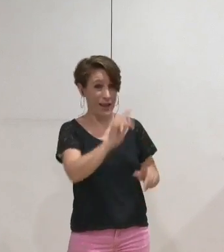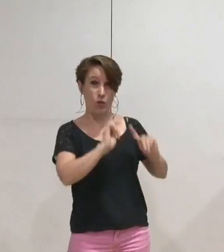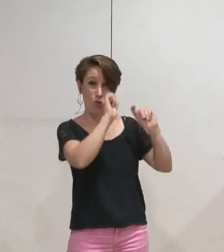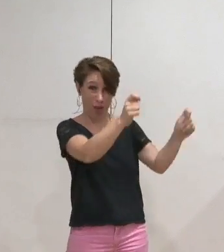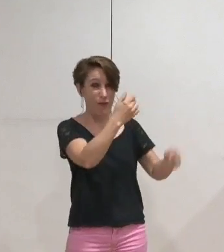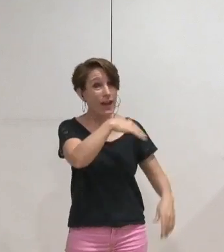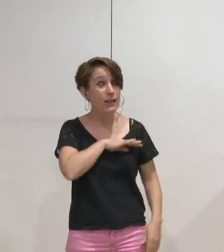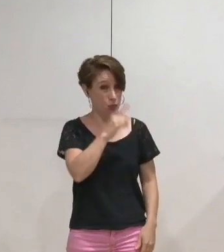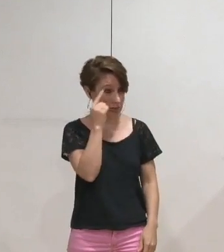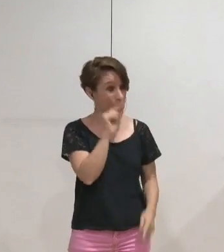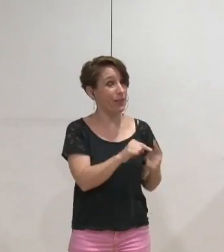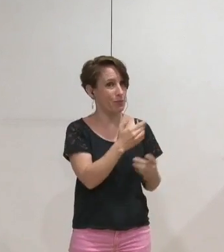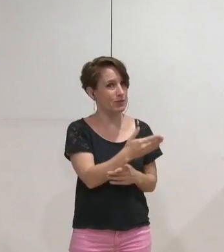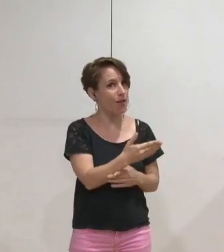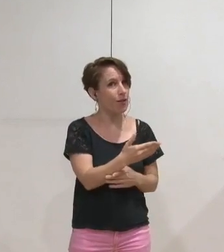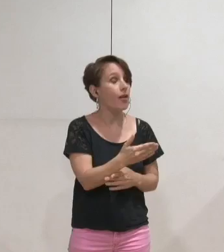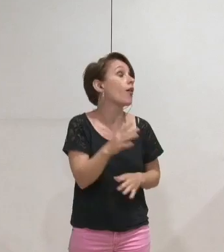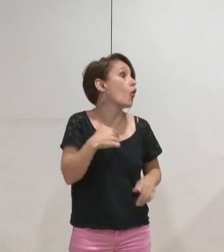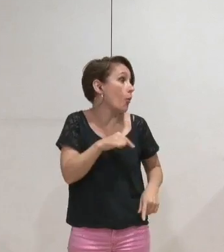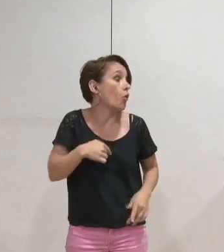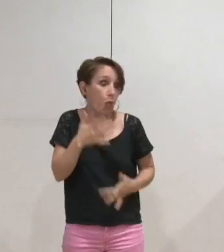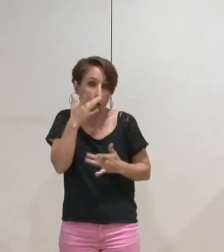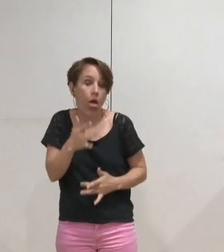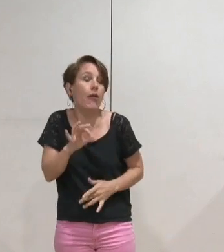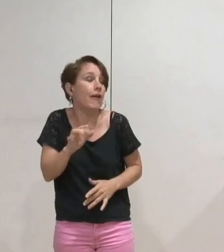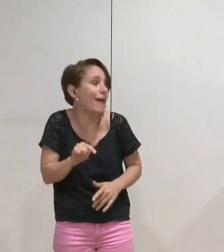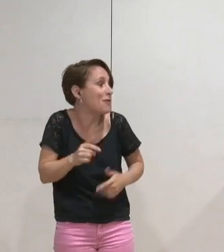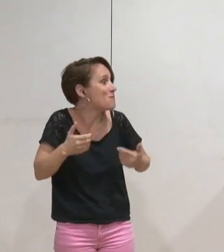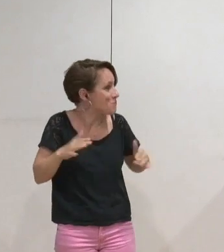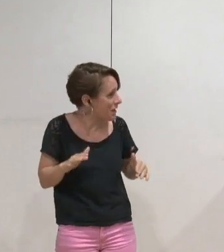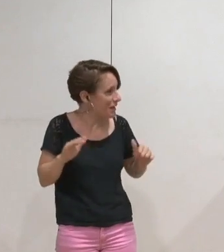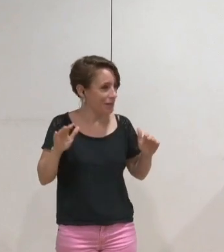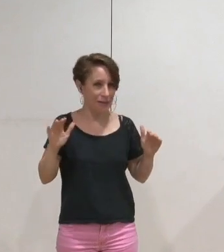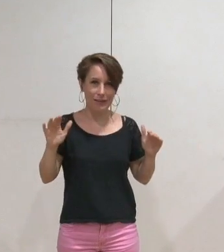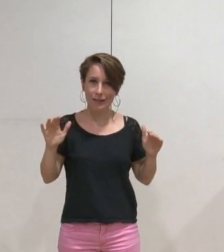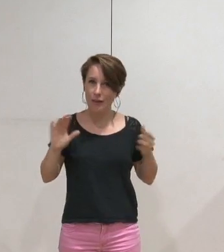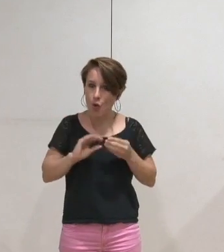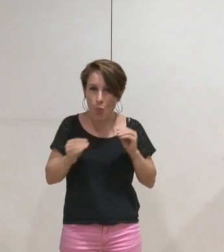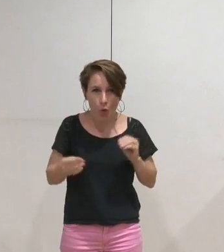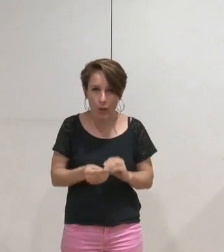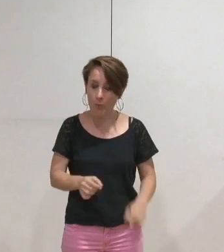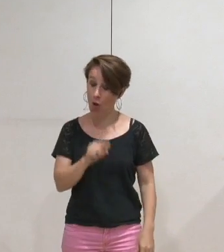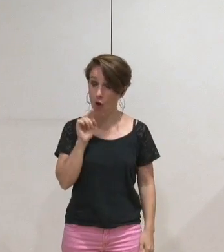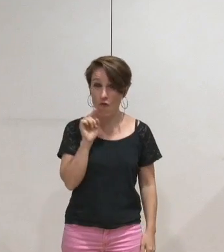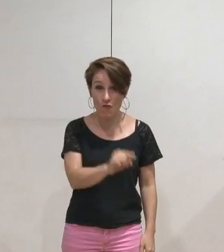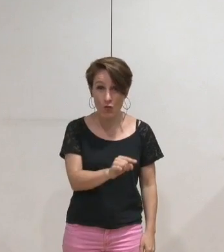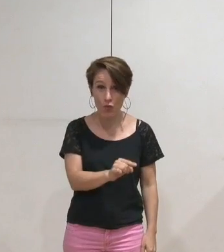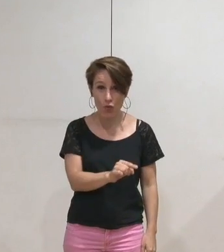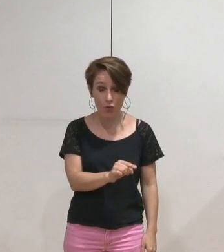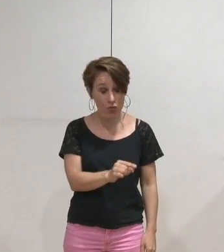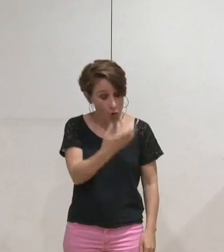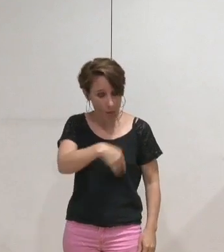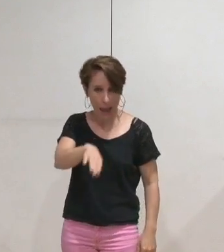ne nous en déplaise voyez-vous mais que vous n'assumiez pas vos responsabilité